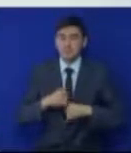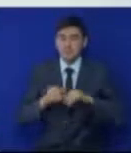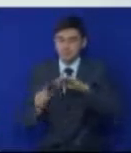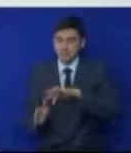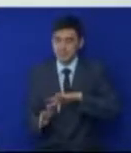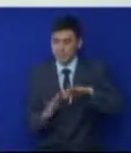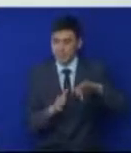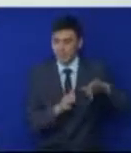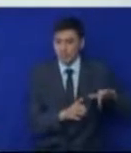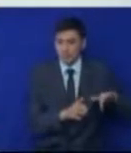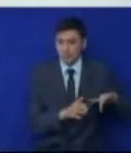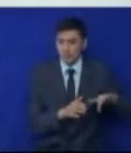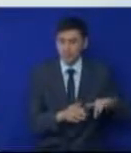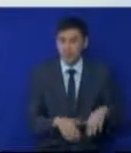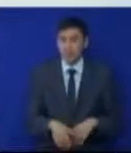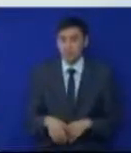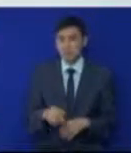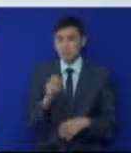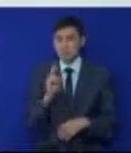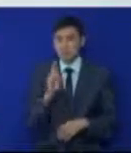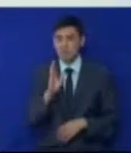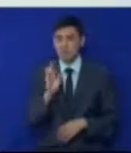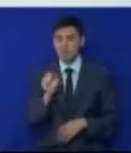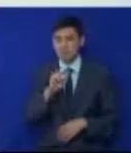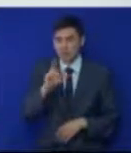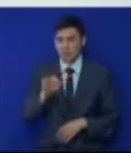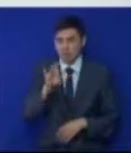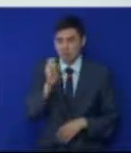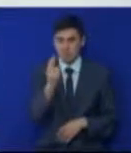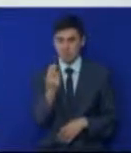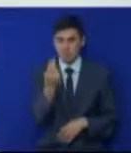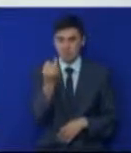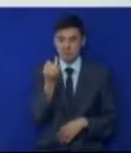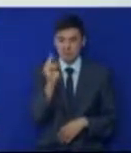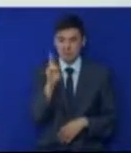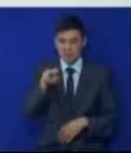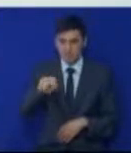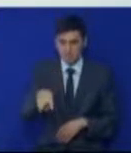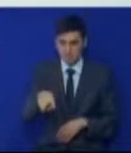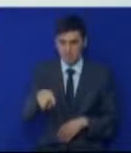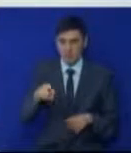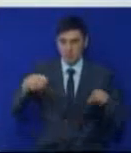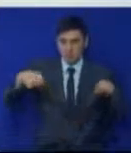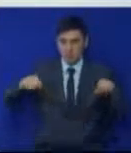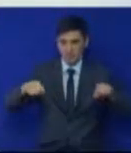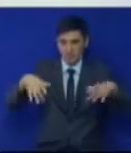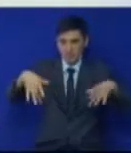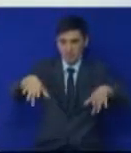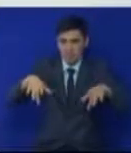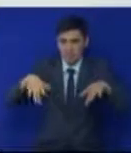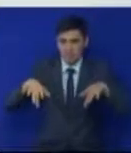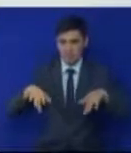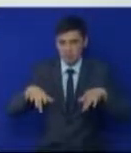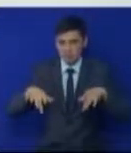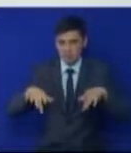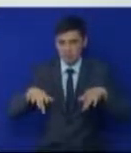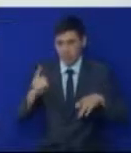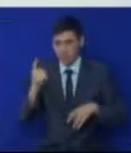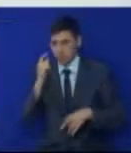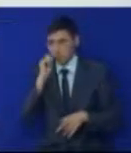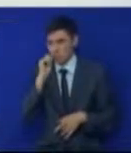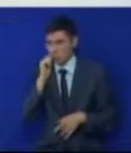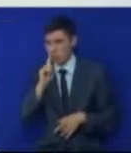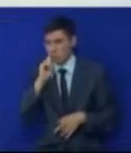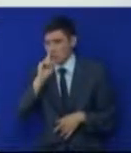Өзгеде жаңалықтар, қолдан жасалған квадроцикл. Семейлік қарапайым көлік жөндеуші бір жылдың ішінде заманауи техника құрастырып